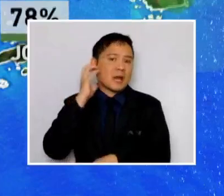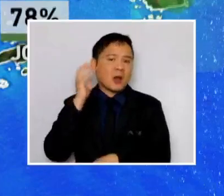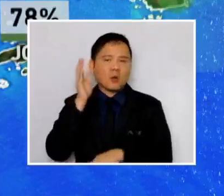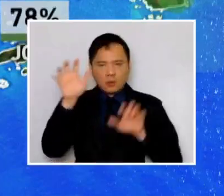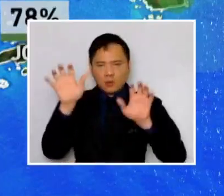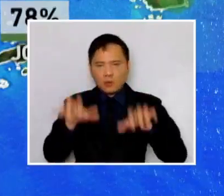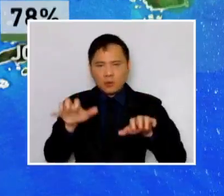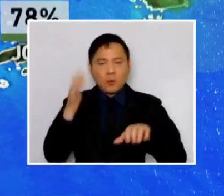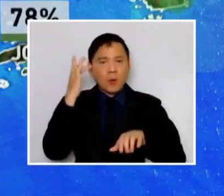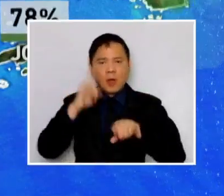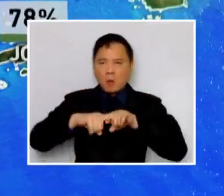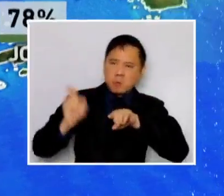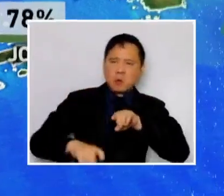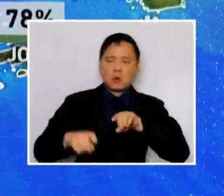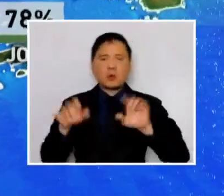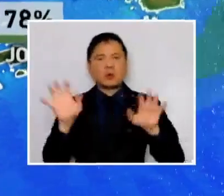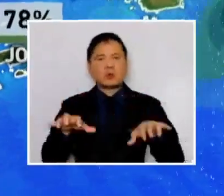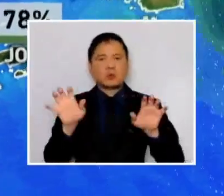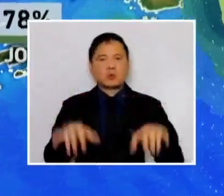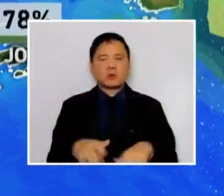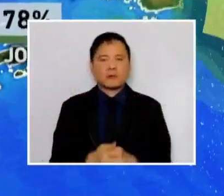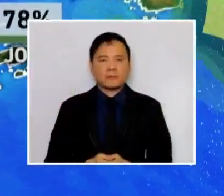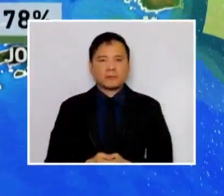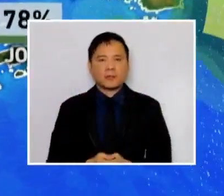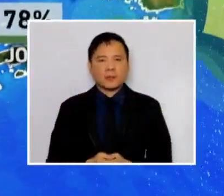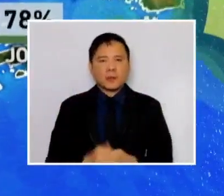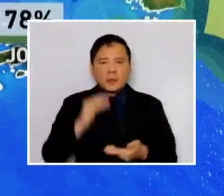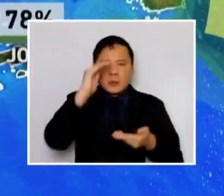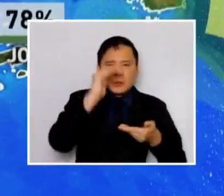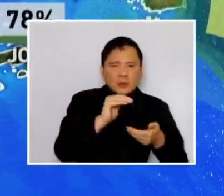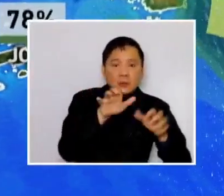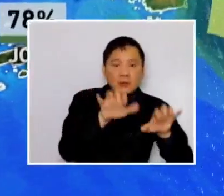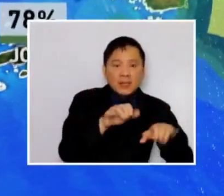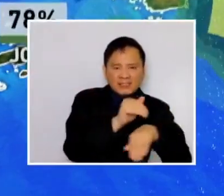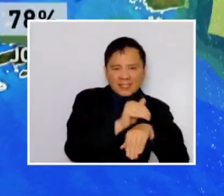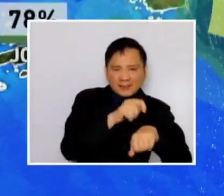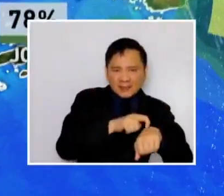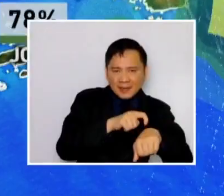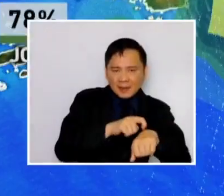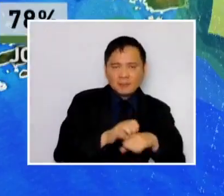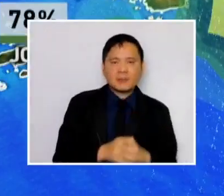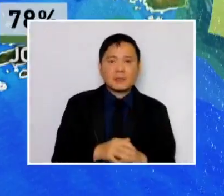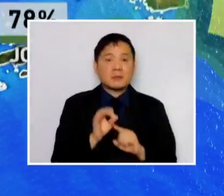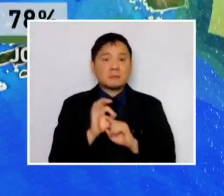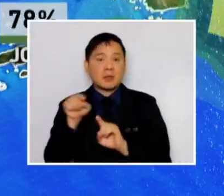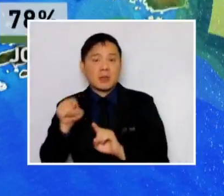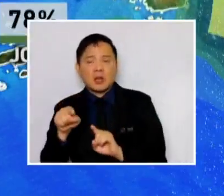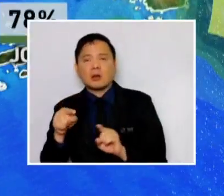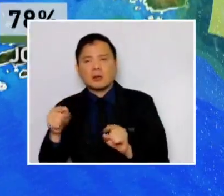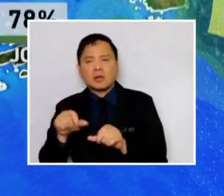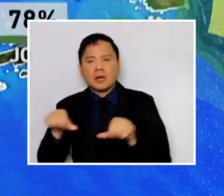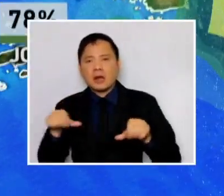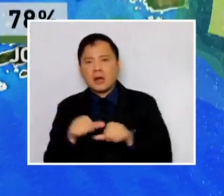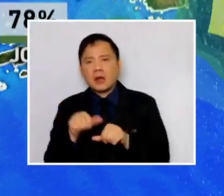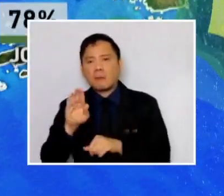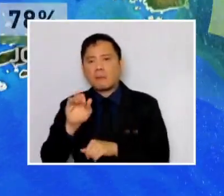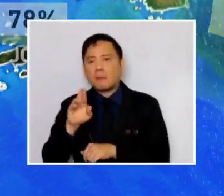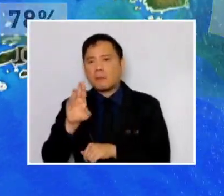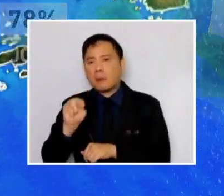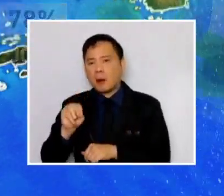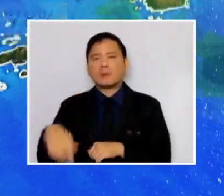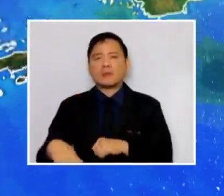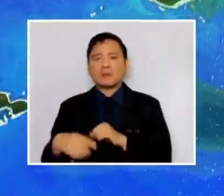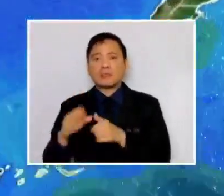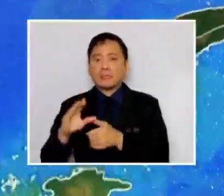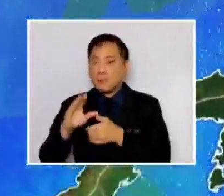sa thunderstorms. Mababawasan ang ulan pagsapit ng gabi, liban po sa bahagi ng Barm at Zamboanga Peninsula.